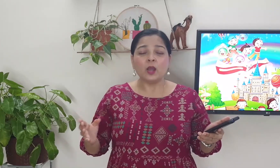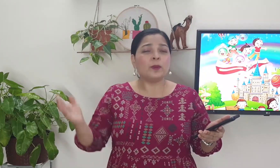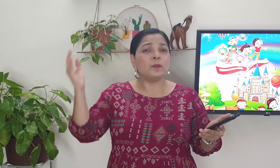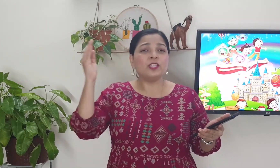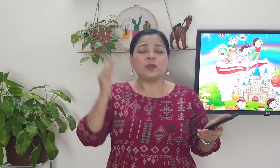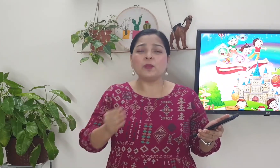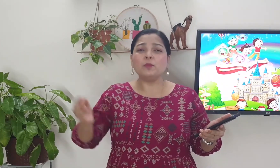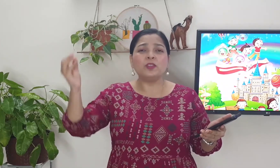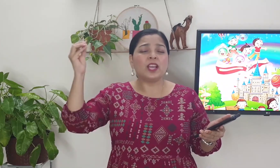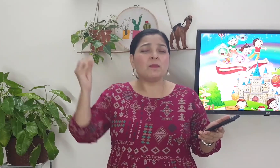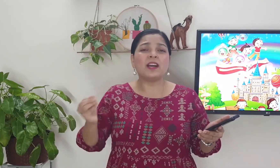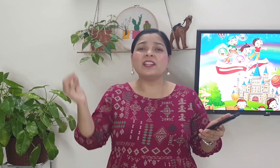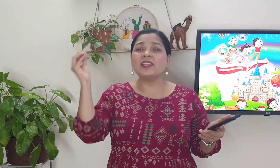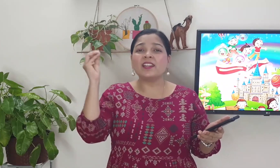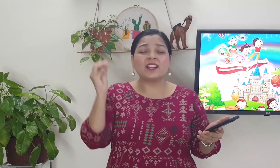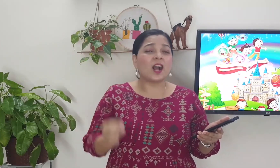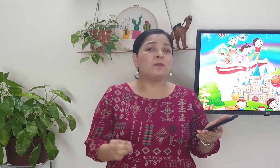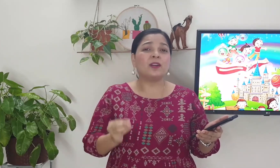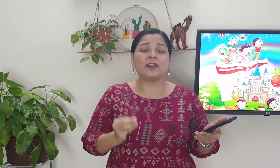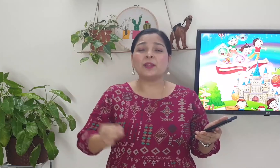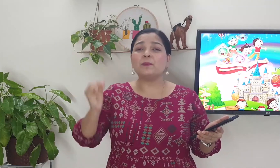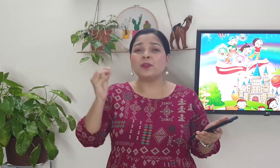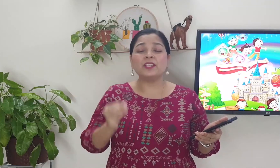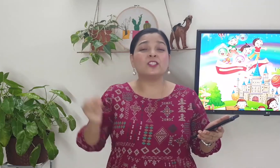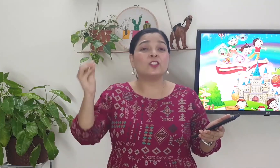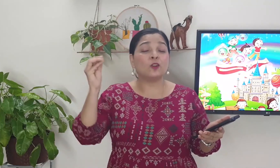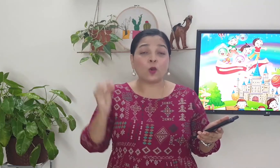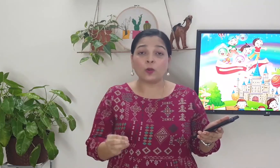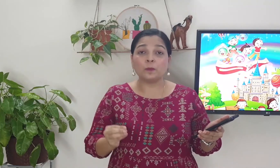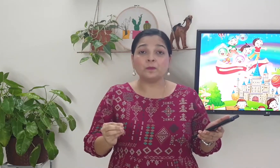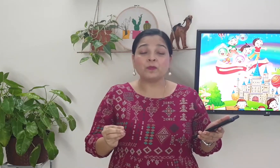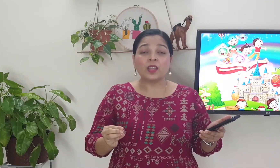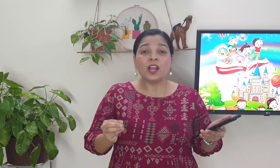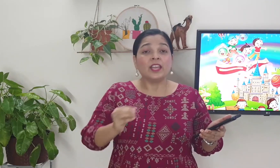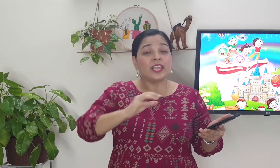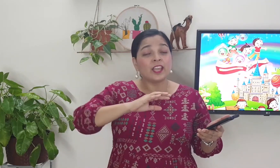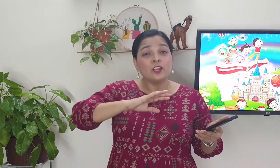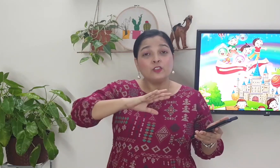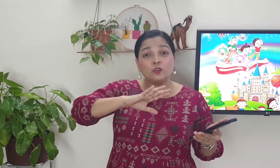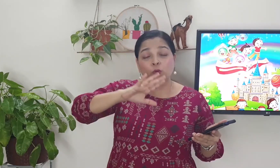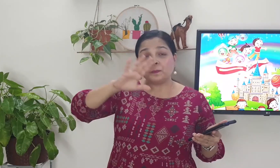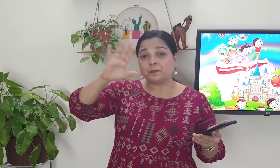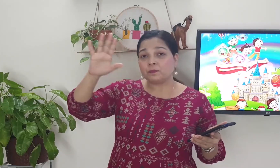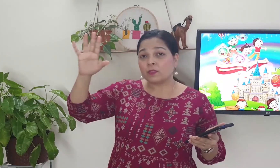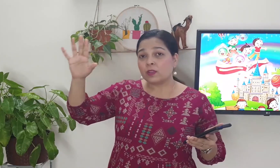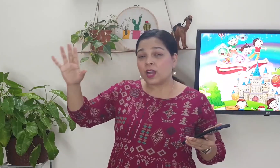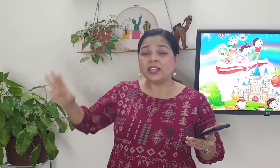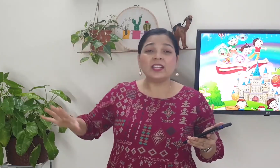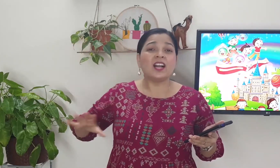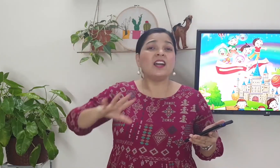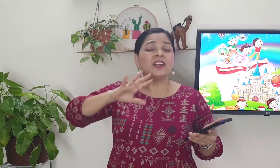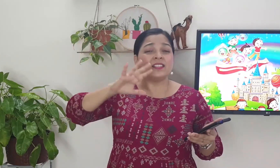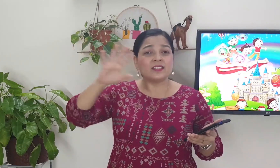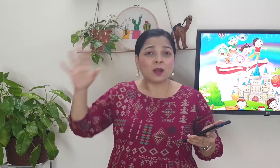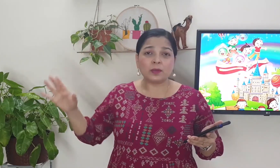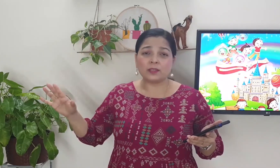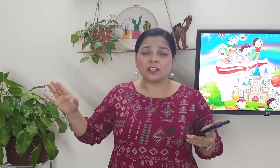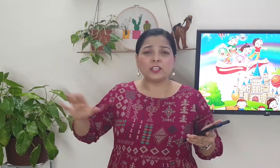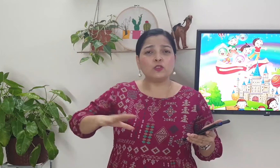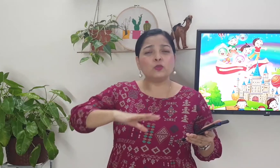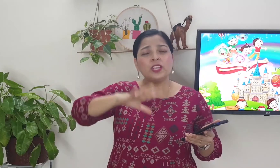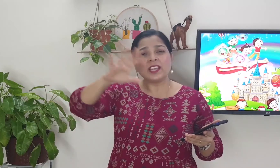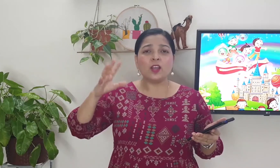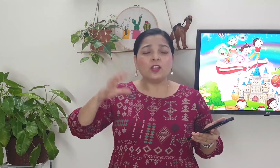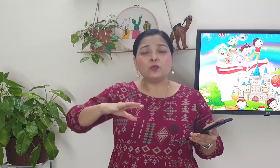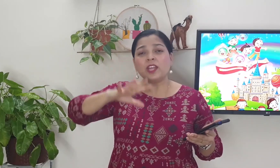हालेलुया. परमेश्वराची बुद्धी आमच्यात काम करत आहेत, प्रेज द लॉर्ड. हेच कारण आहे की अंधाराची